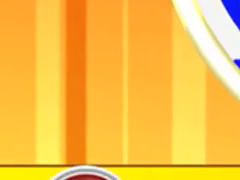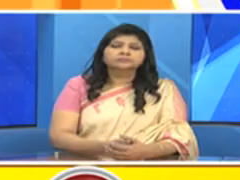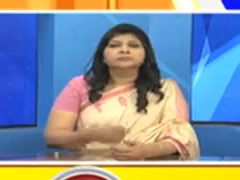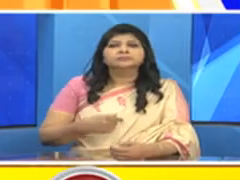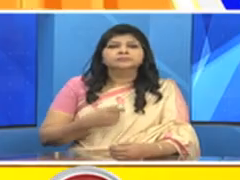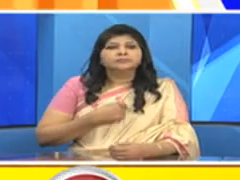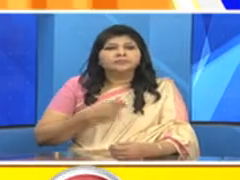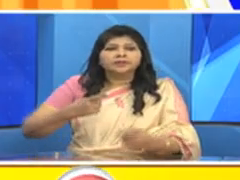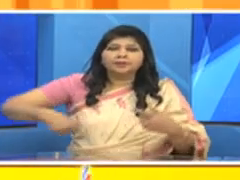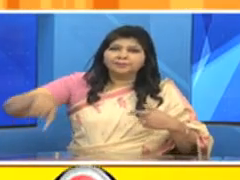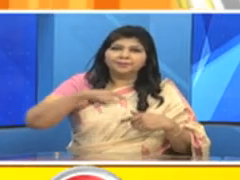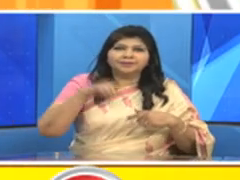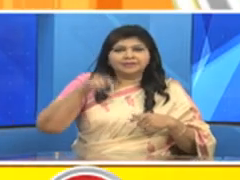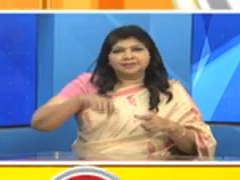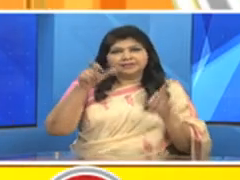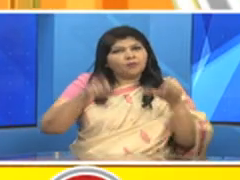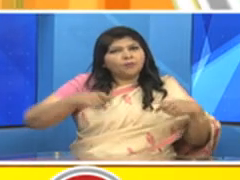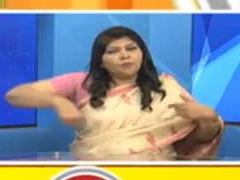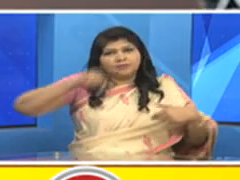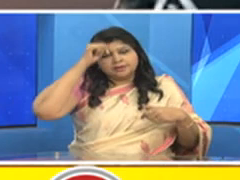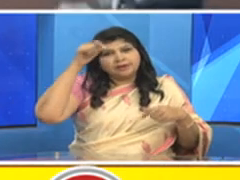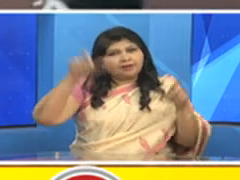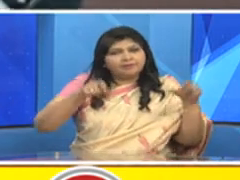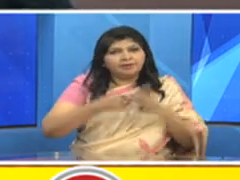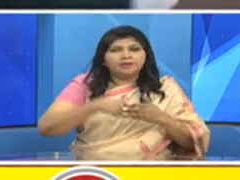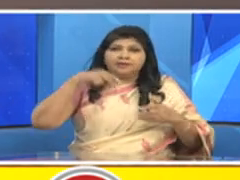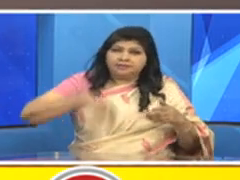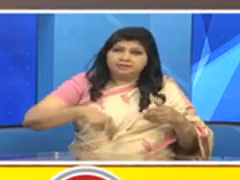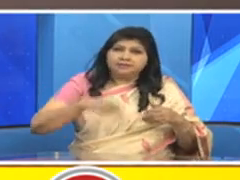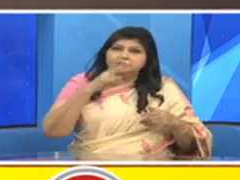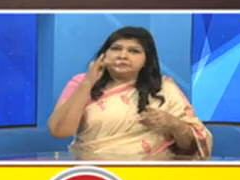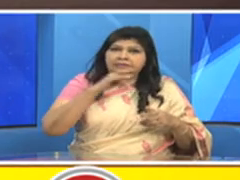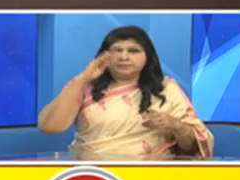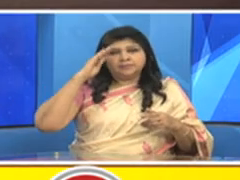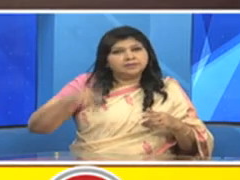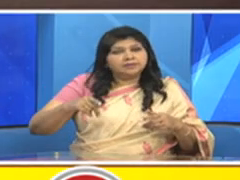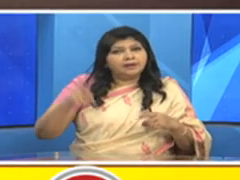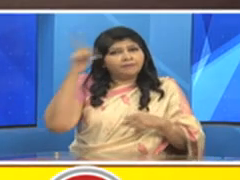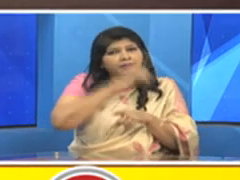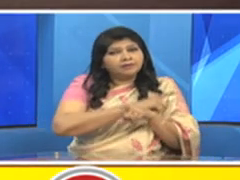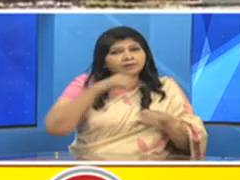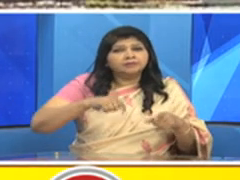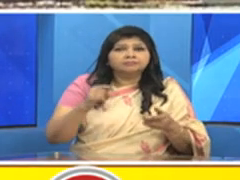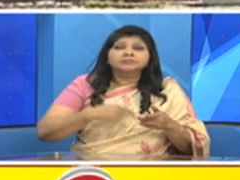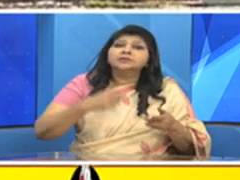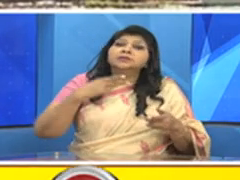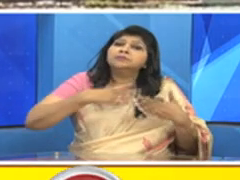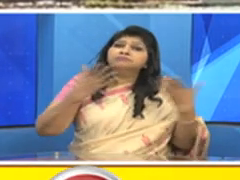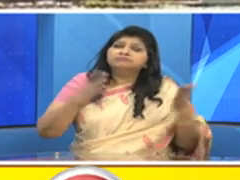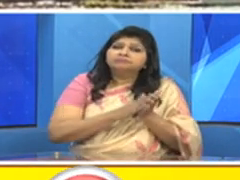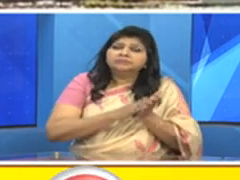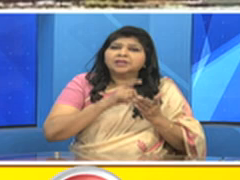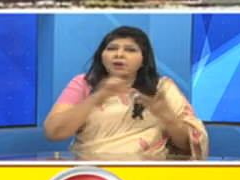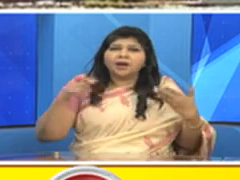मेरे प्यारे देशवासियों, नमस्कार। आज 26 जनवरी है। गणतंत्र पर्व की अनेक